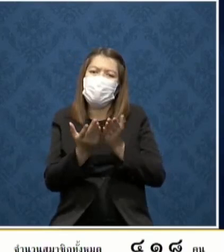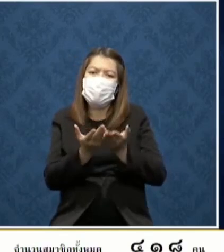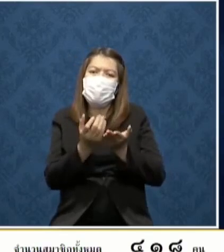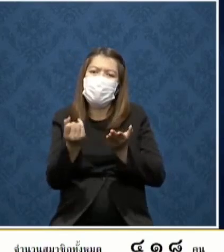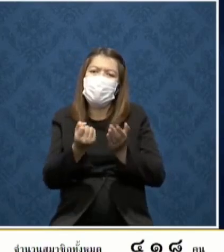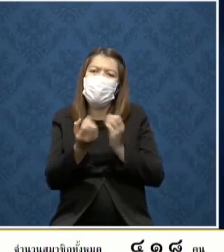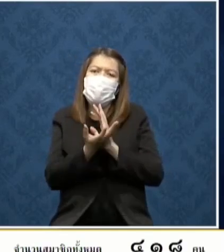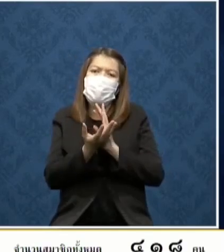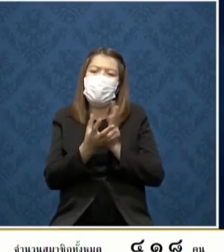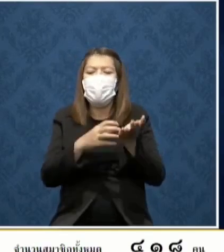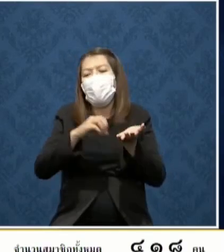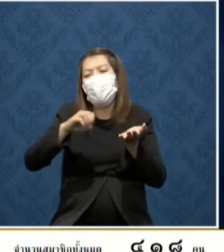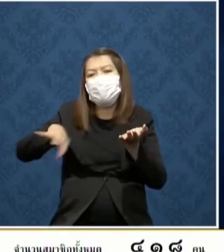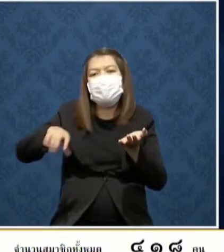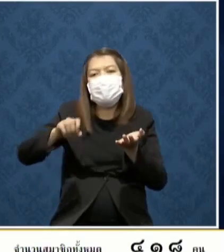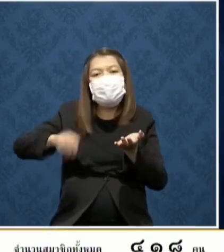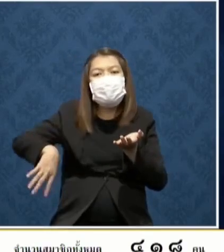ก็เลยถอดท้งซะ